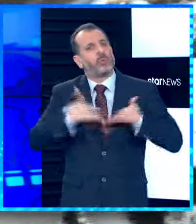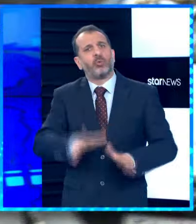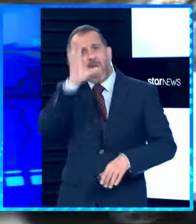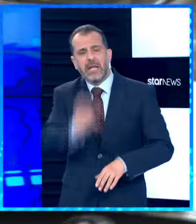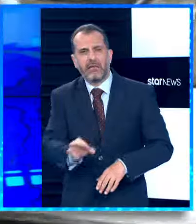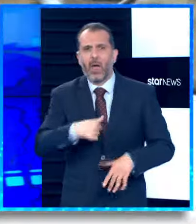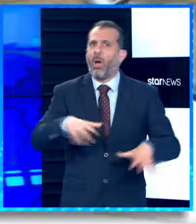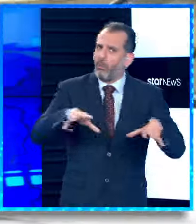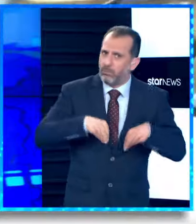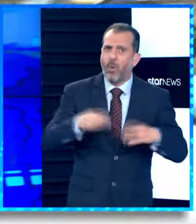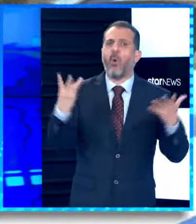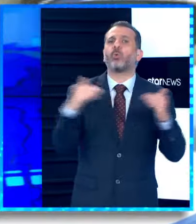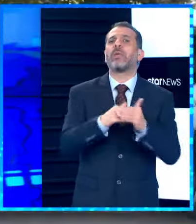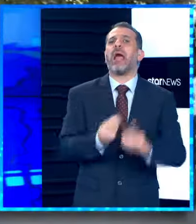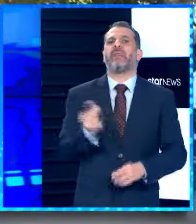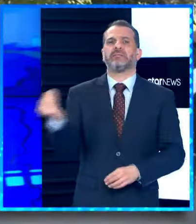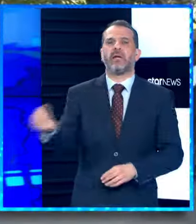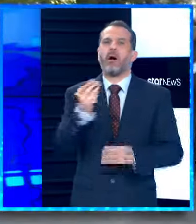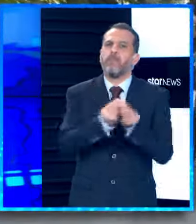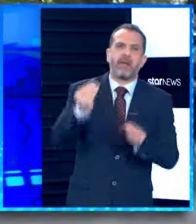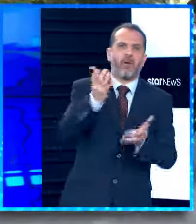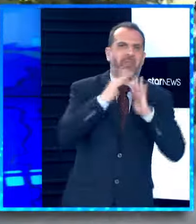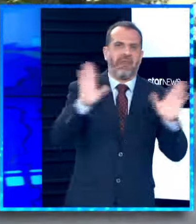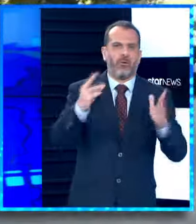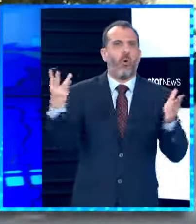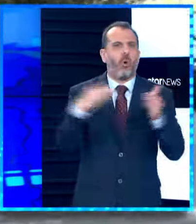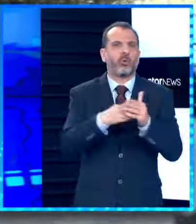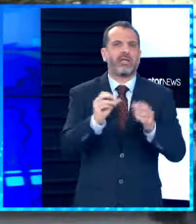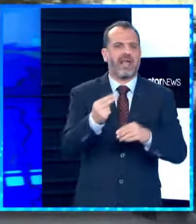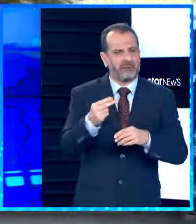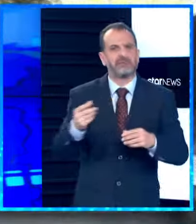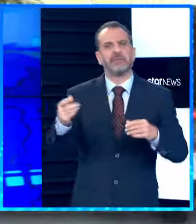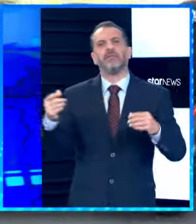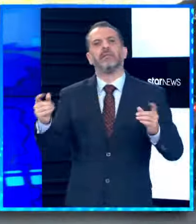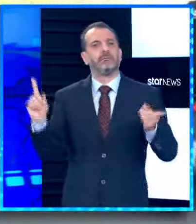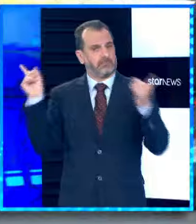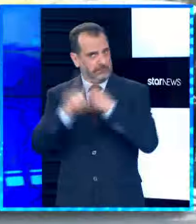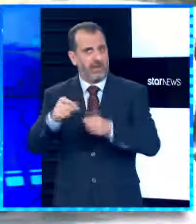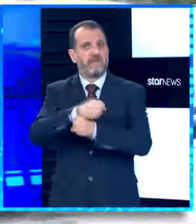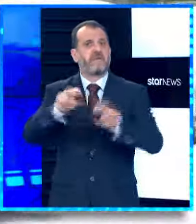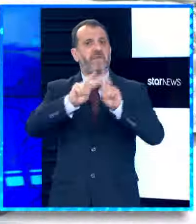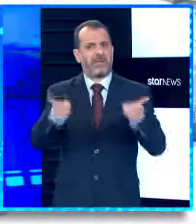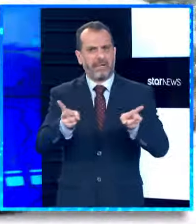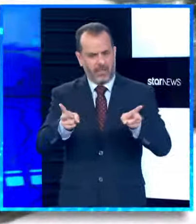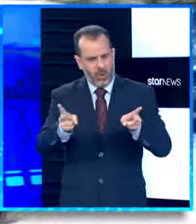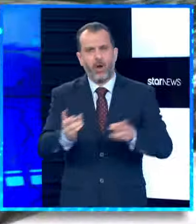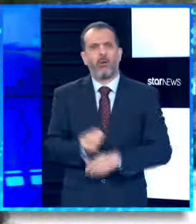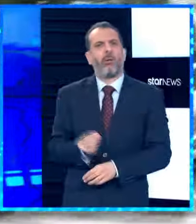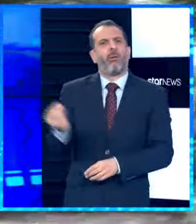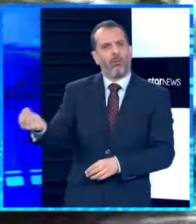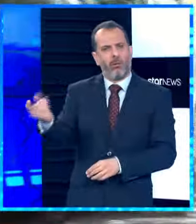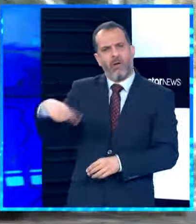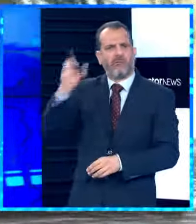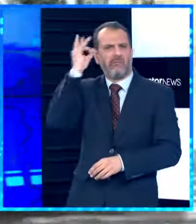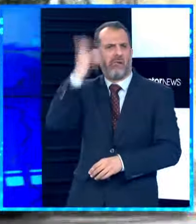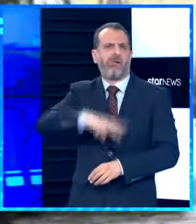να δώσει 8.000 ευρώ γιατί δεν διέθετε περισσότερα. Έκλεισε ραντεβού σε φαρμακείο της περιοχής και τα παρέδωσε σε ένα από τα μέλη